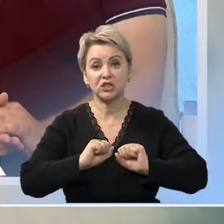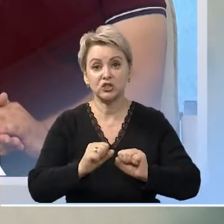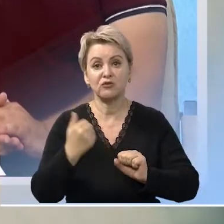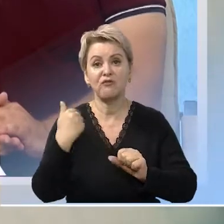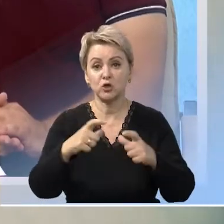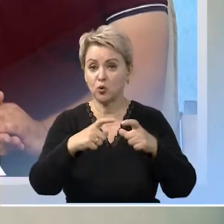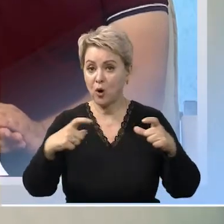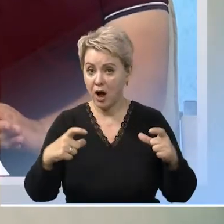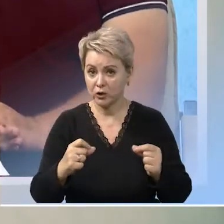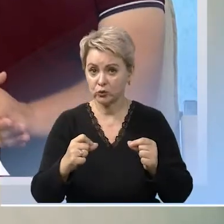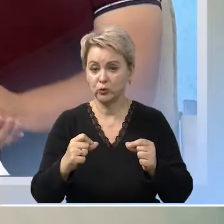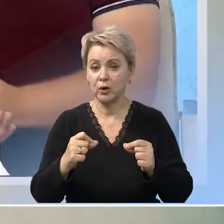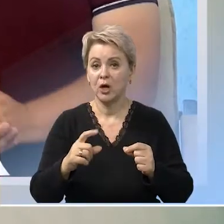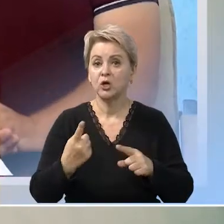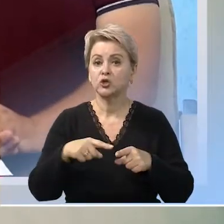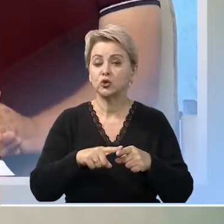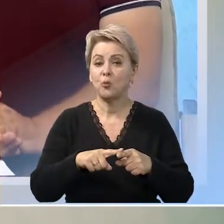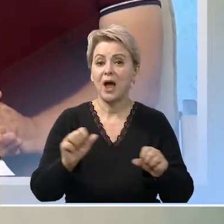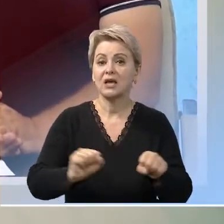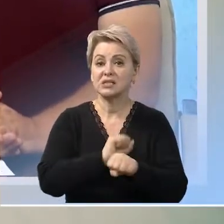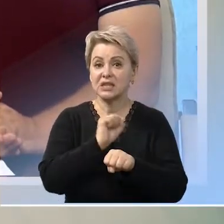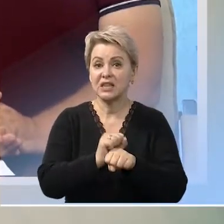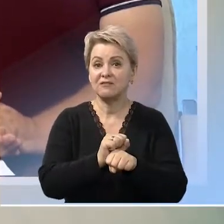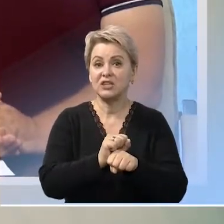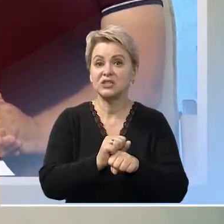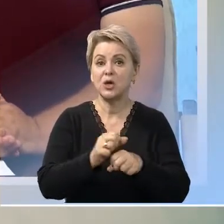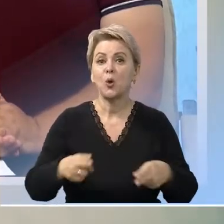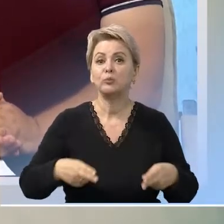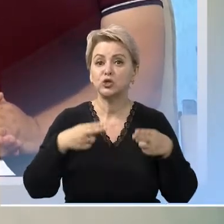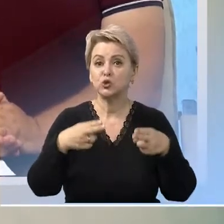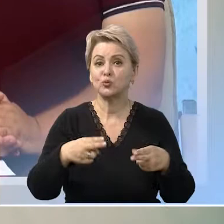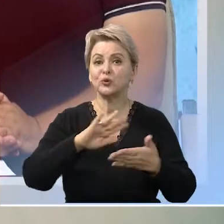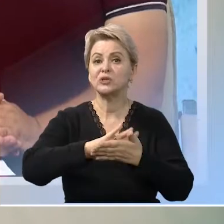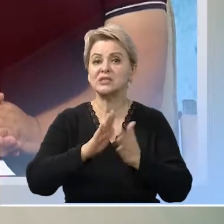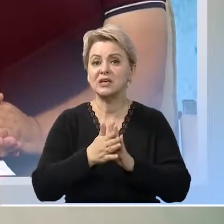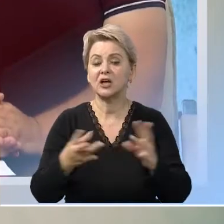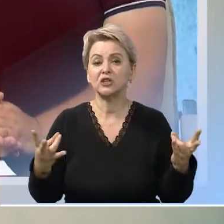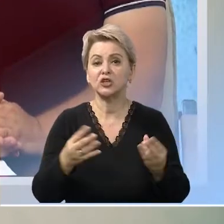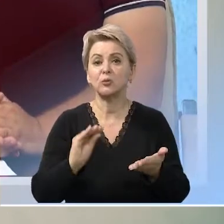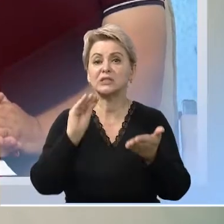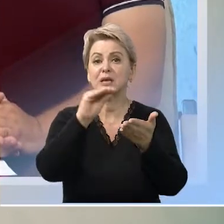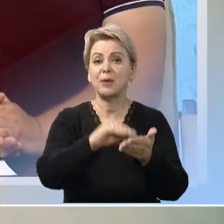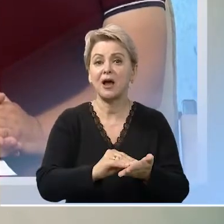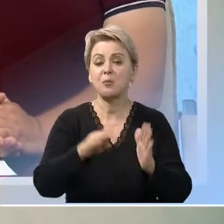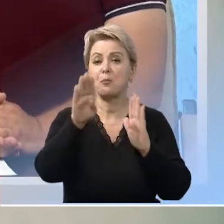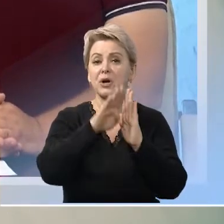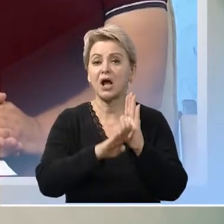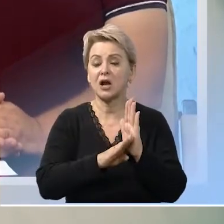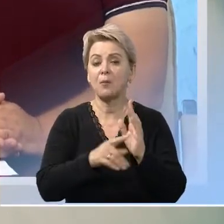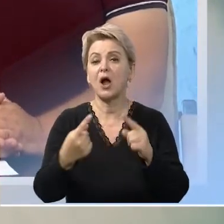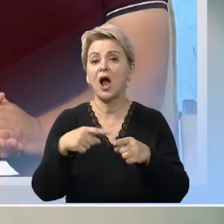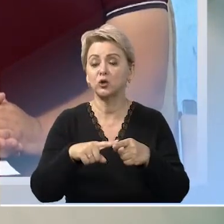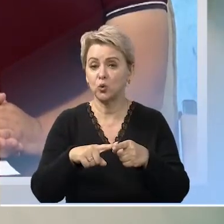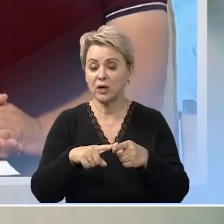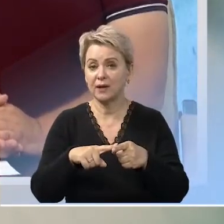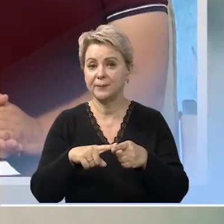обезопасить вашу карту или для того, чтобы предотвратить преступную сделку, необходимо закачать программу,